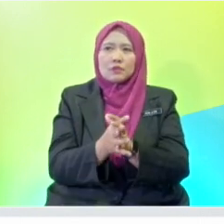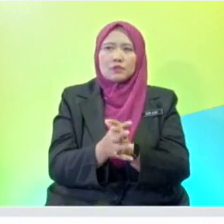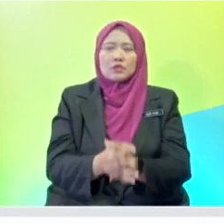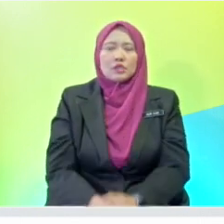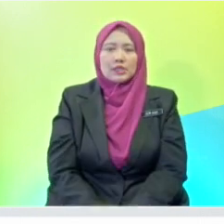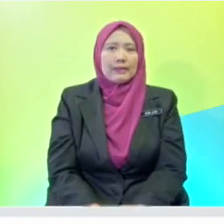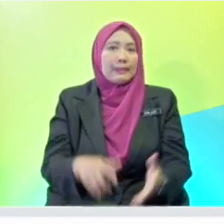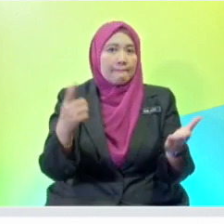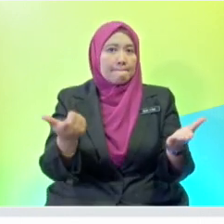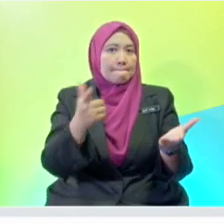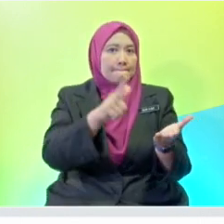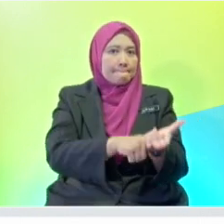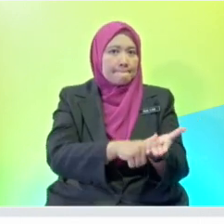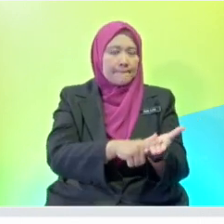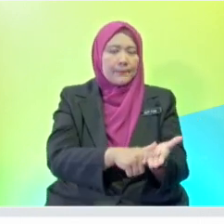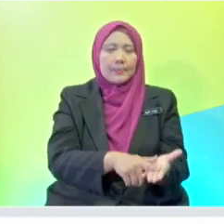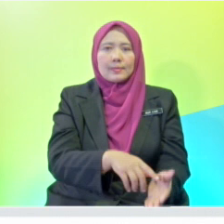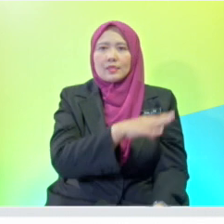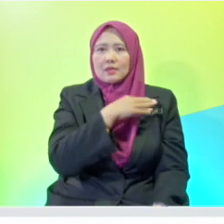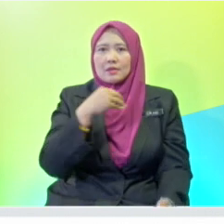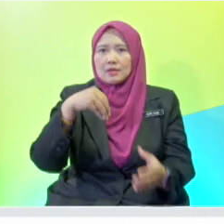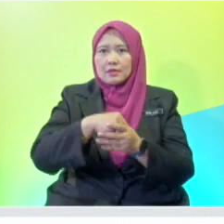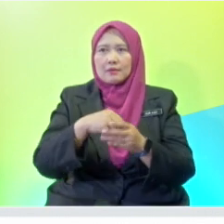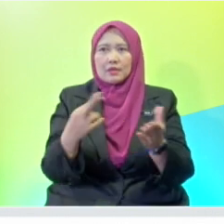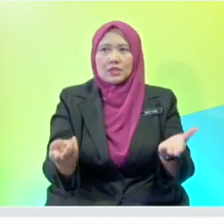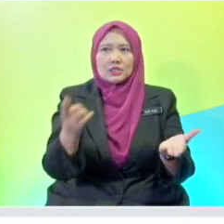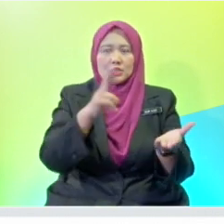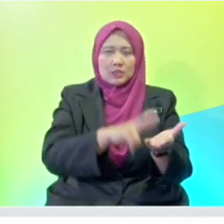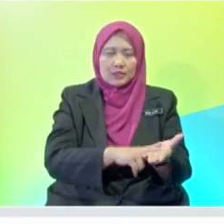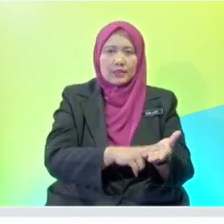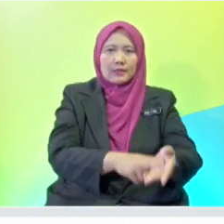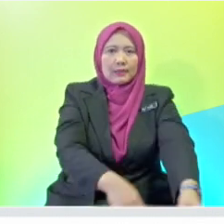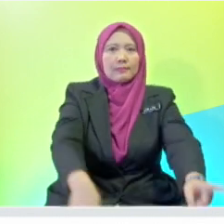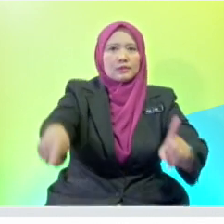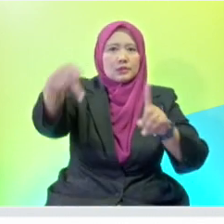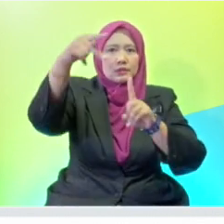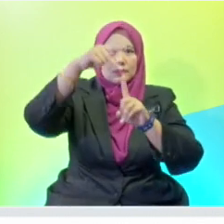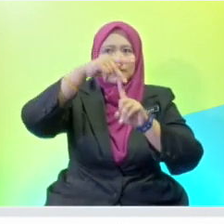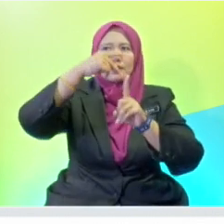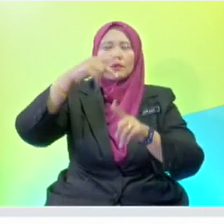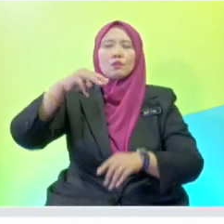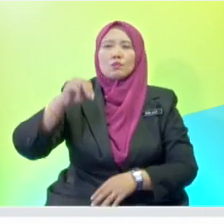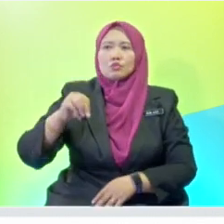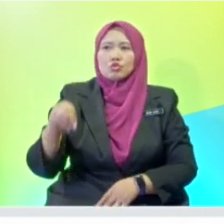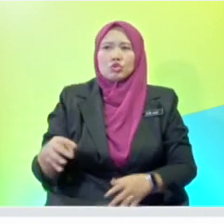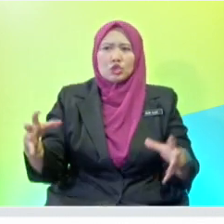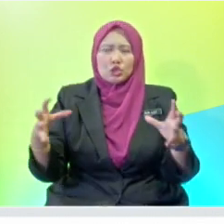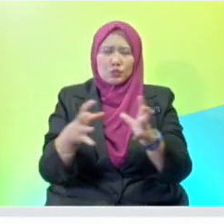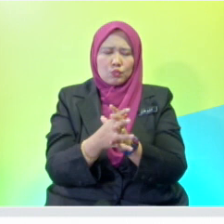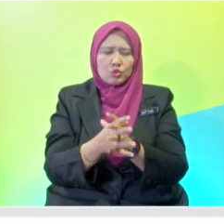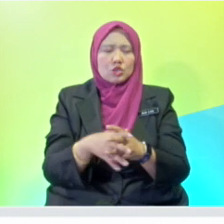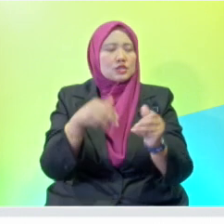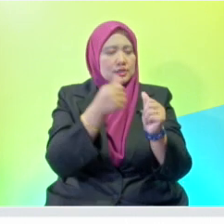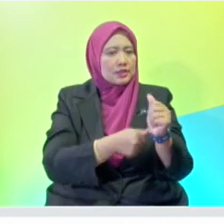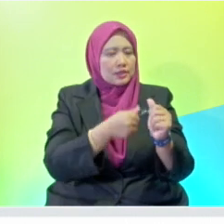pelaporannya dalam record prestasi murid jadi dalam record masih murid ini ialah gabungan bagi setiap modul kita